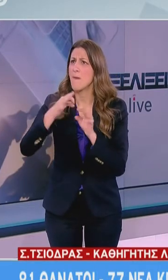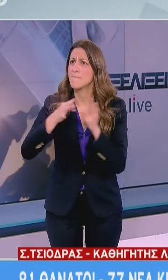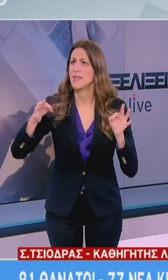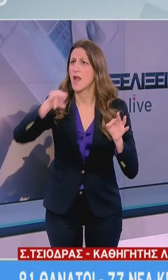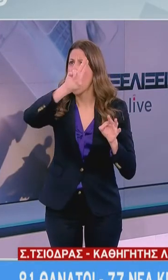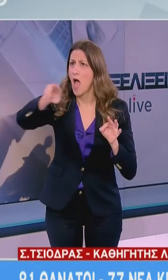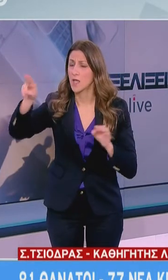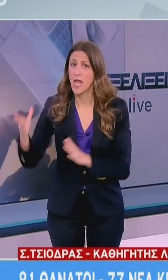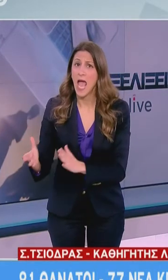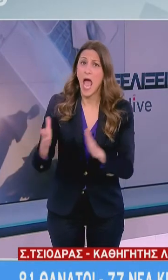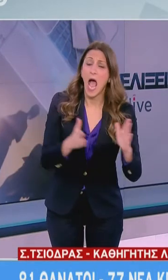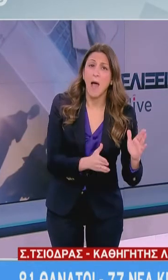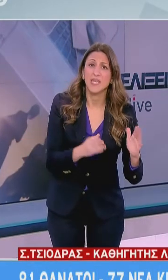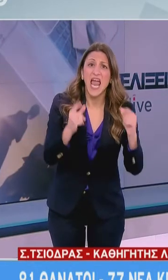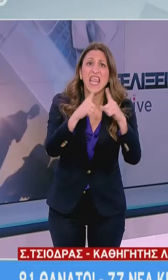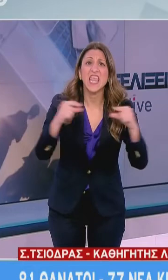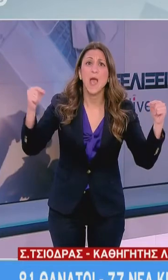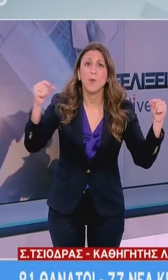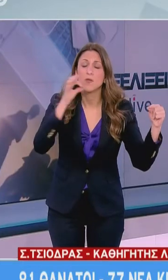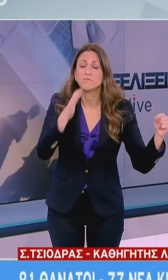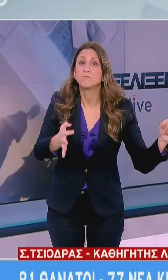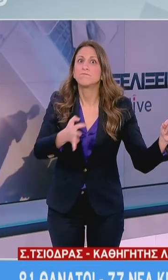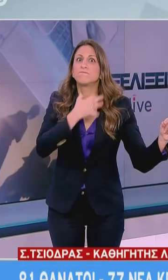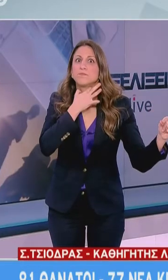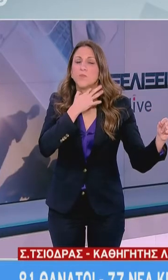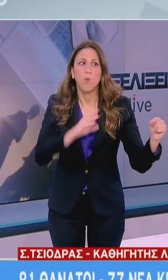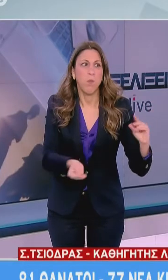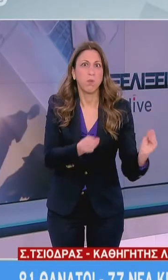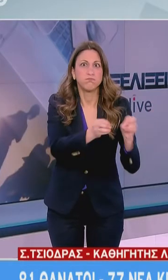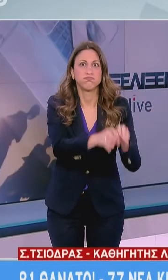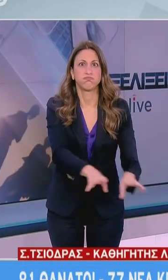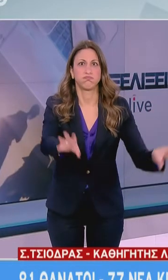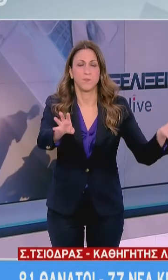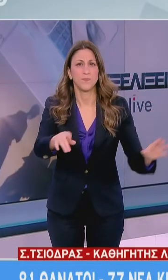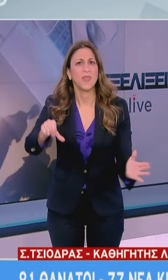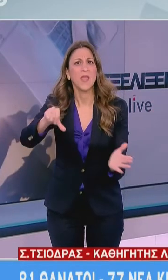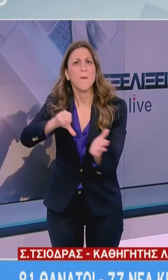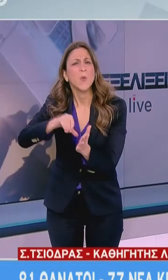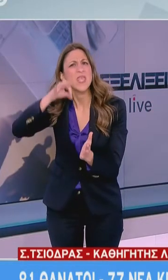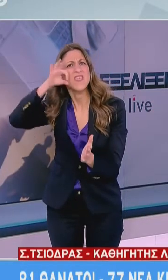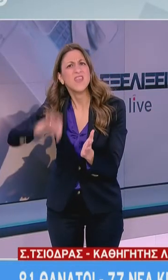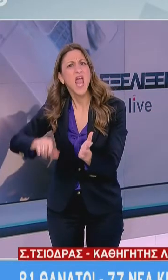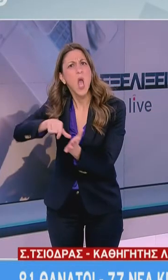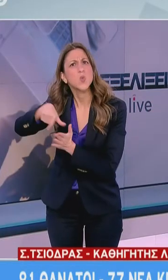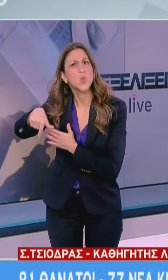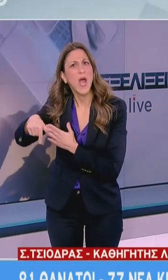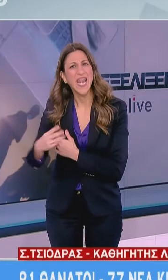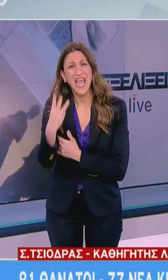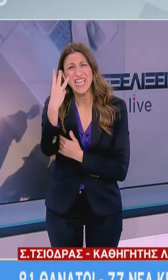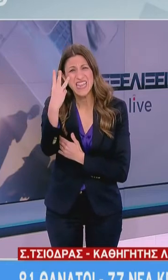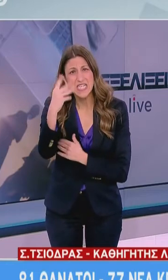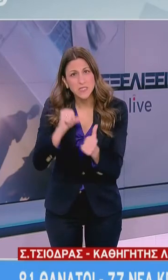κάποιος, όπως η Ιαπωνία, είναι σε κατάσταση έκτακτης ανάγκης. Το Γουχάν θα άρει τα μέτρα μετά από 3 μήνες